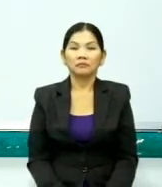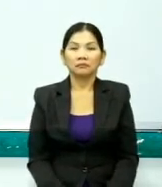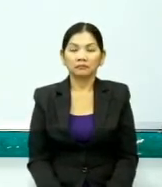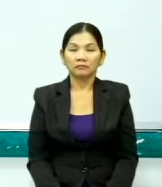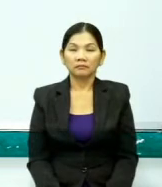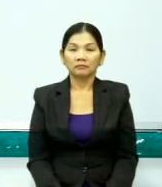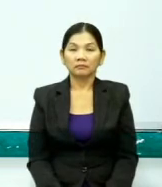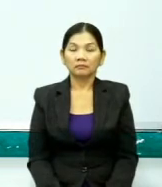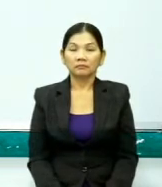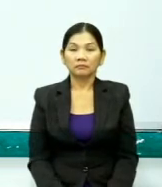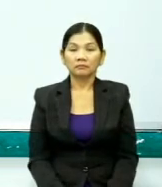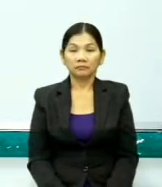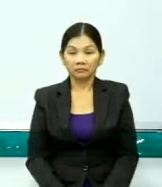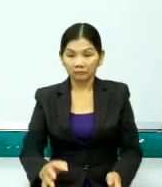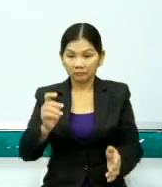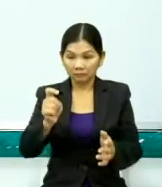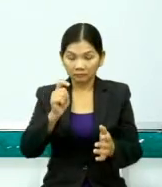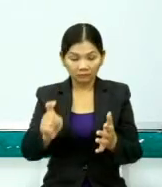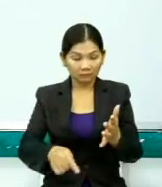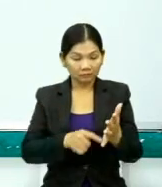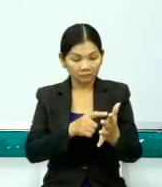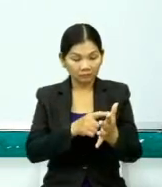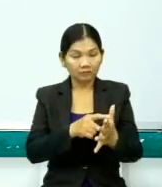Chà, khẽ.